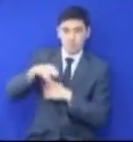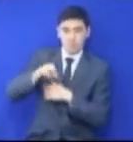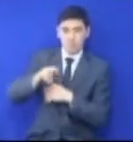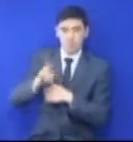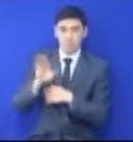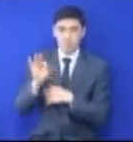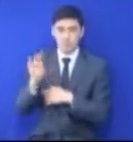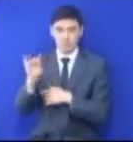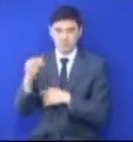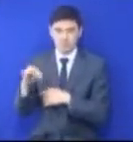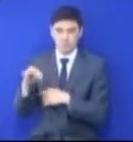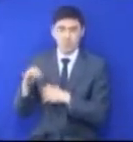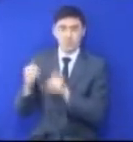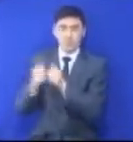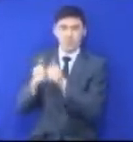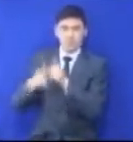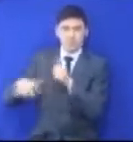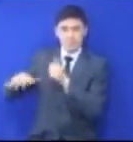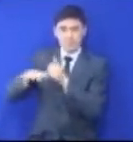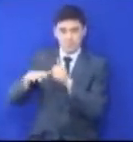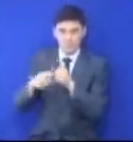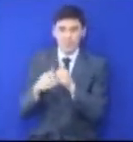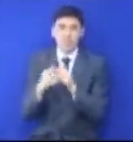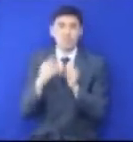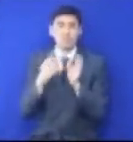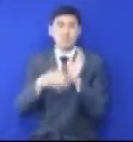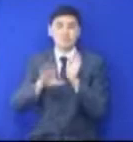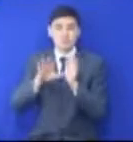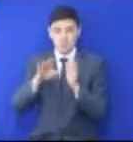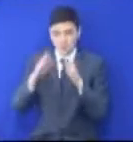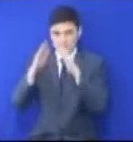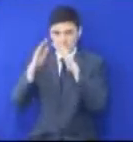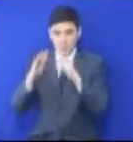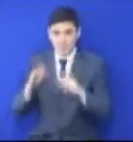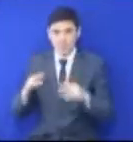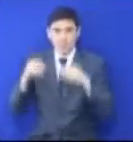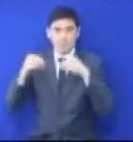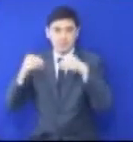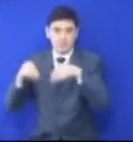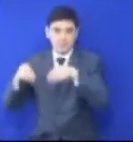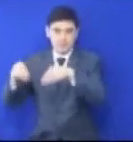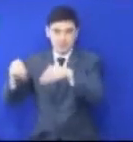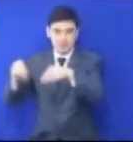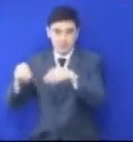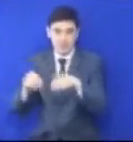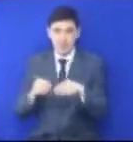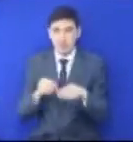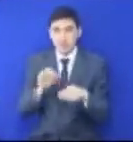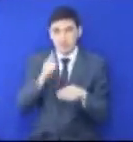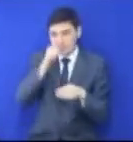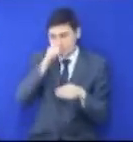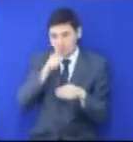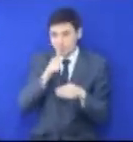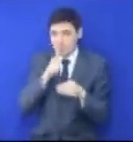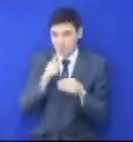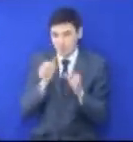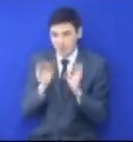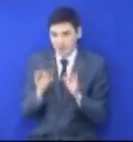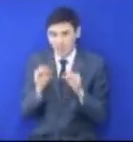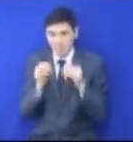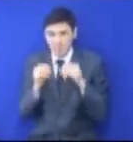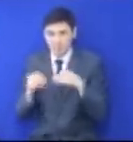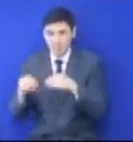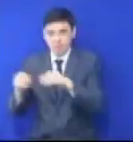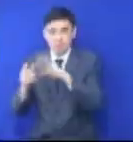«Сильнее смерти», 95 сибирских елей. По словам специалистов, при правильной посадке и уходе в течение первого месяца деревья должны